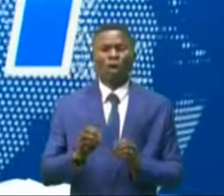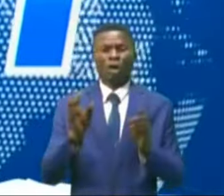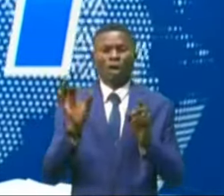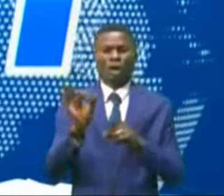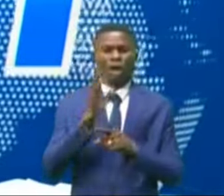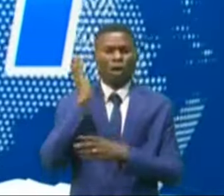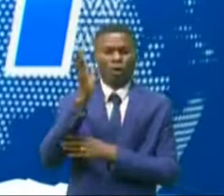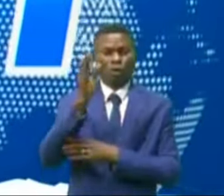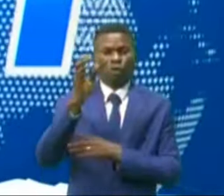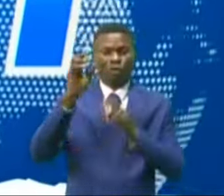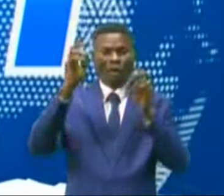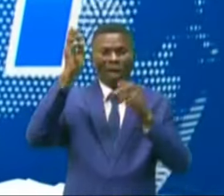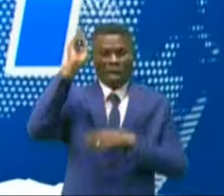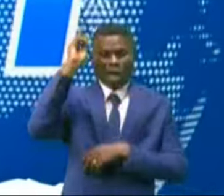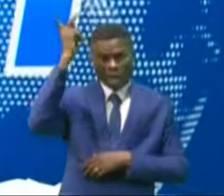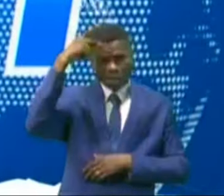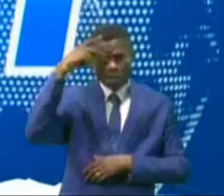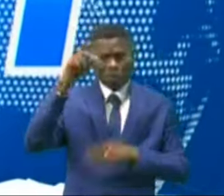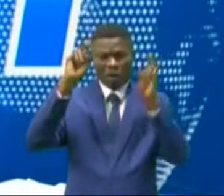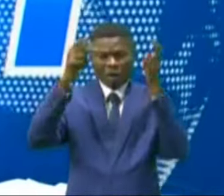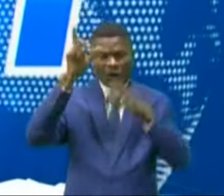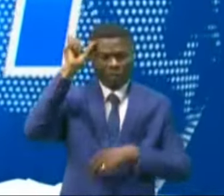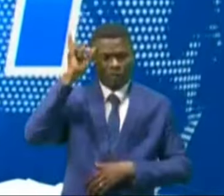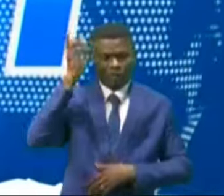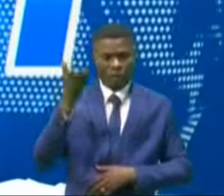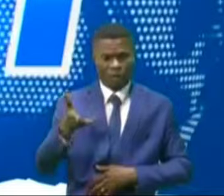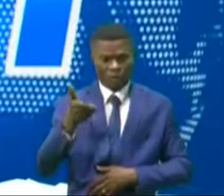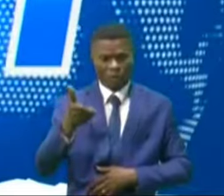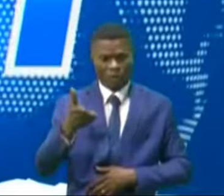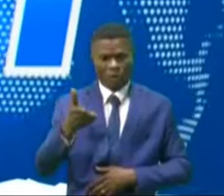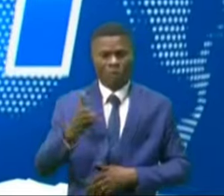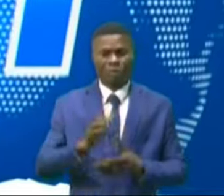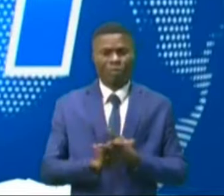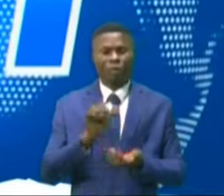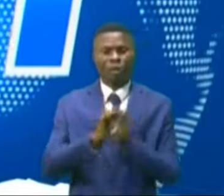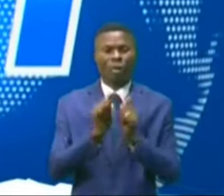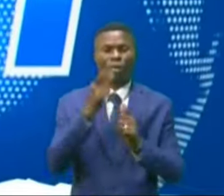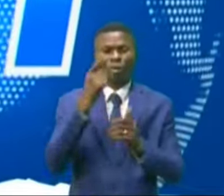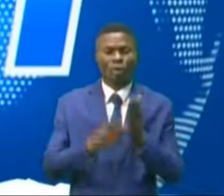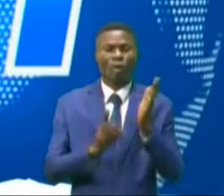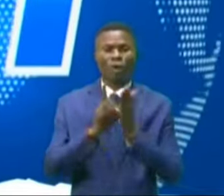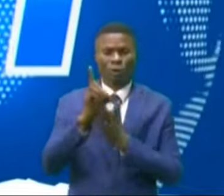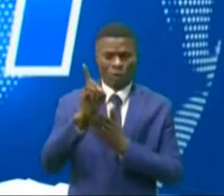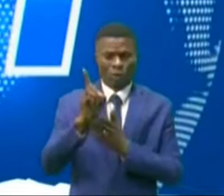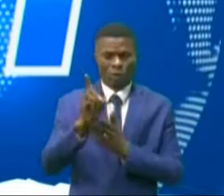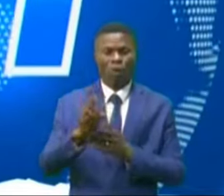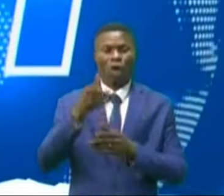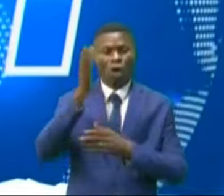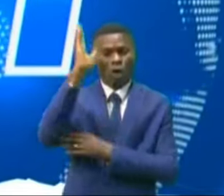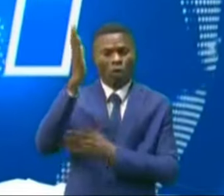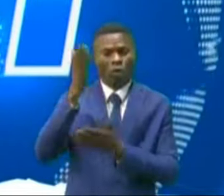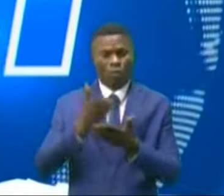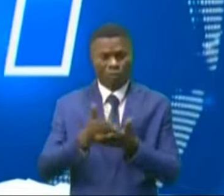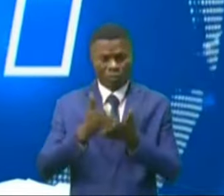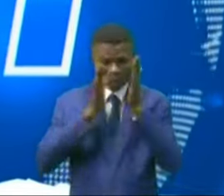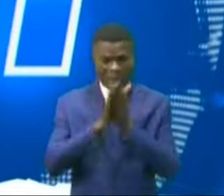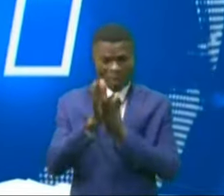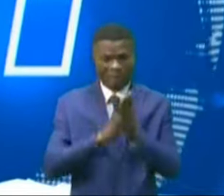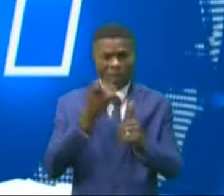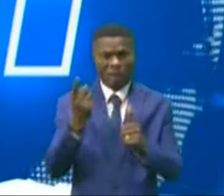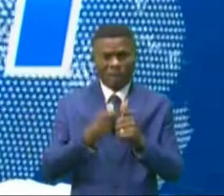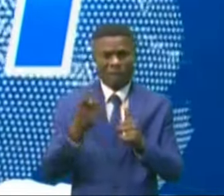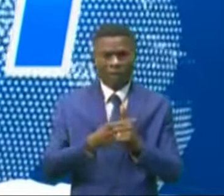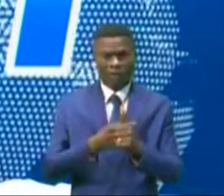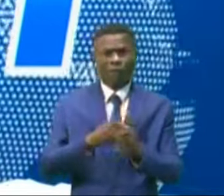dans la ville de Lubumbashi, province du Haut-Katanga. Au-delà des questions de développement, cette matinée s'est penchée sur